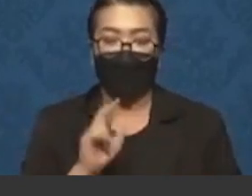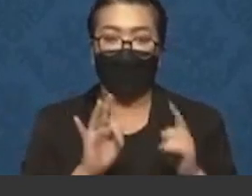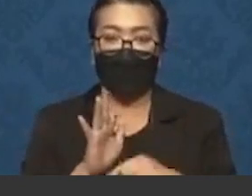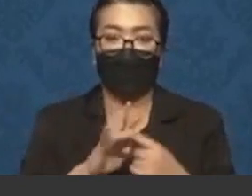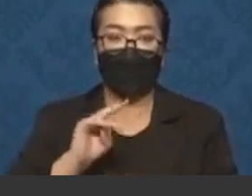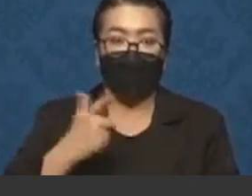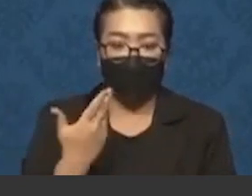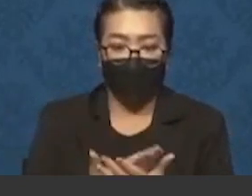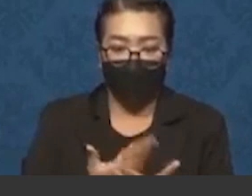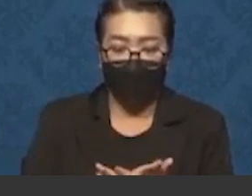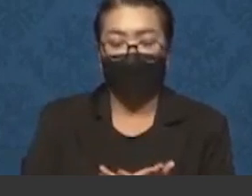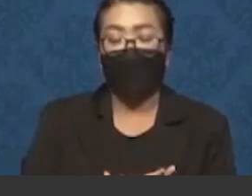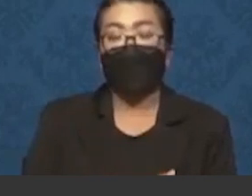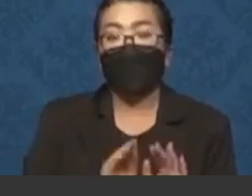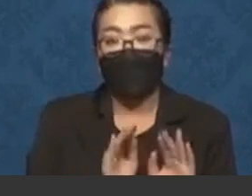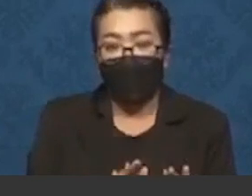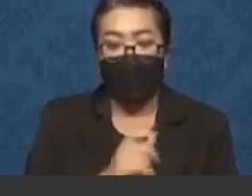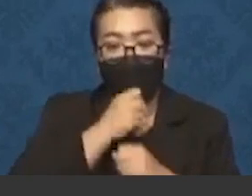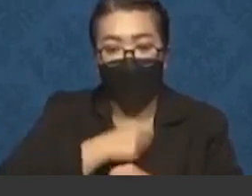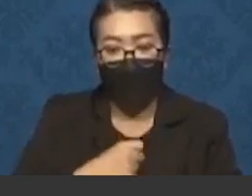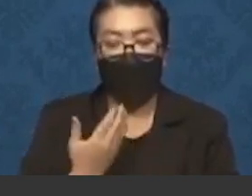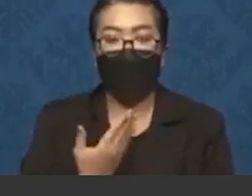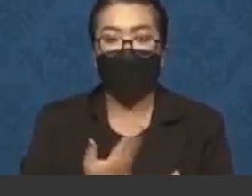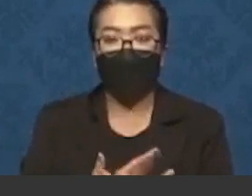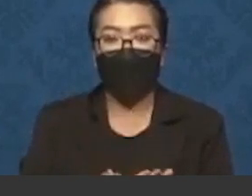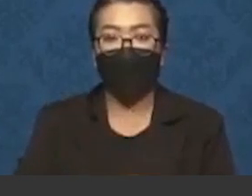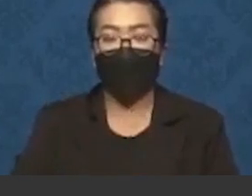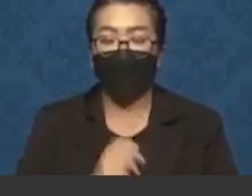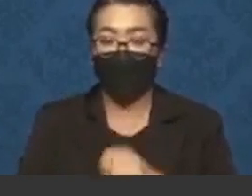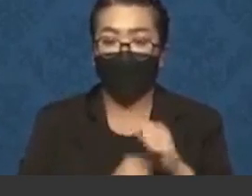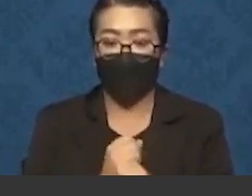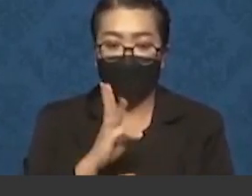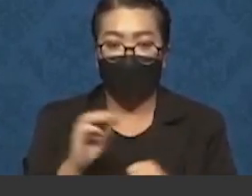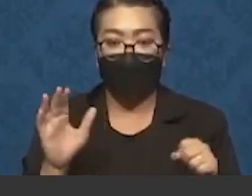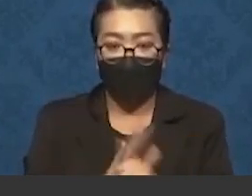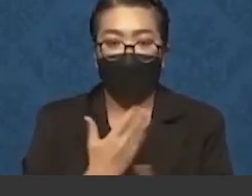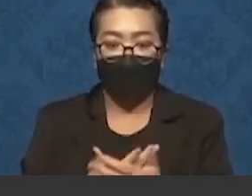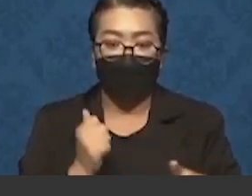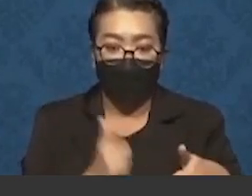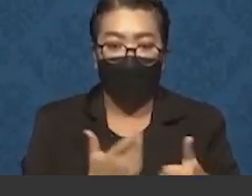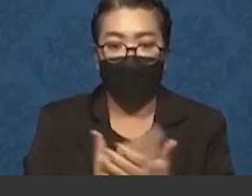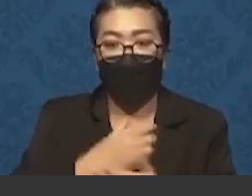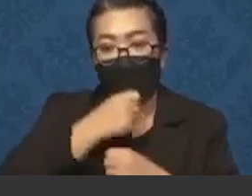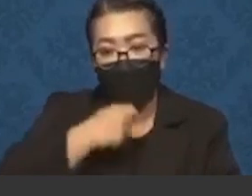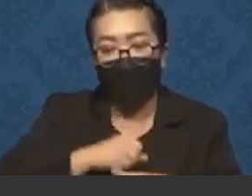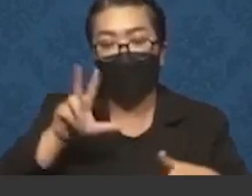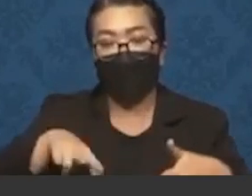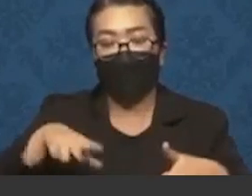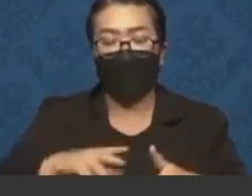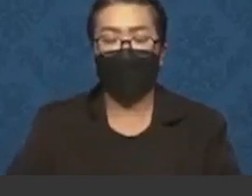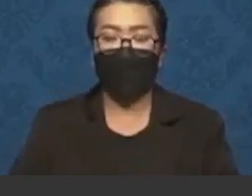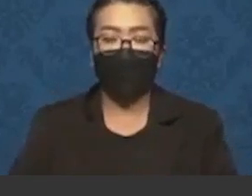ส่วนใหญ่มีจิตสำนึกทำหน้าที่ของตนเพื่อประชาชนข้อนี้คงเกิดยากจิตสำนึกจะเกิดขึ้นได้ก็ด้วยสันดาน